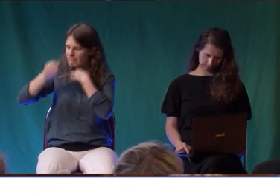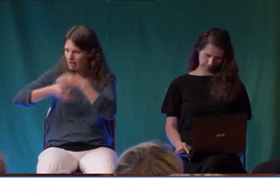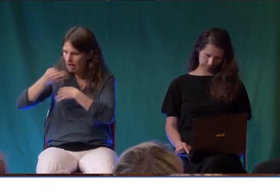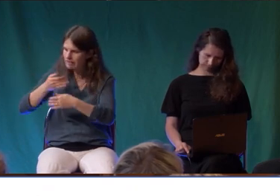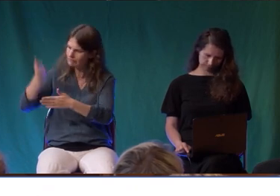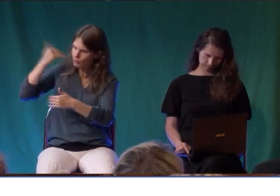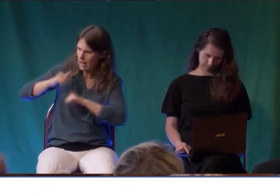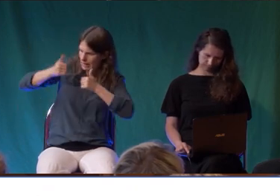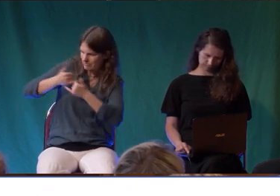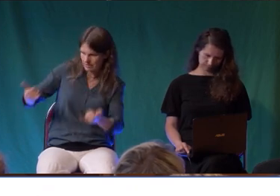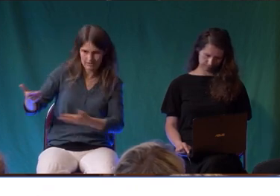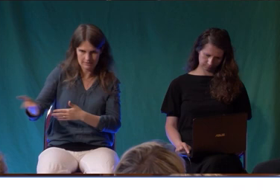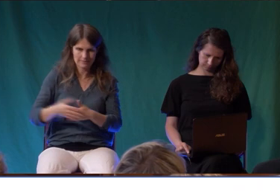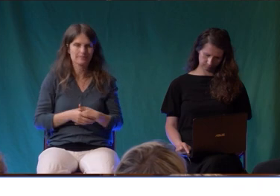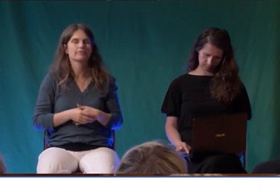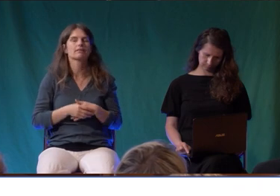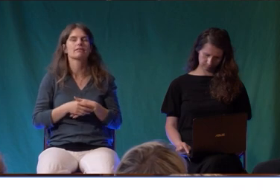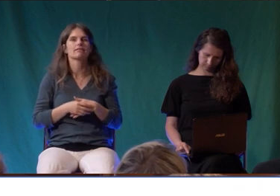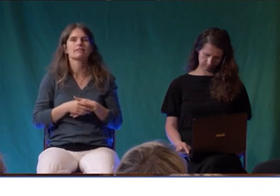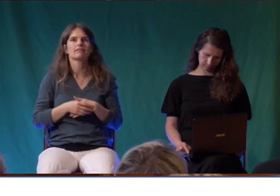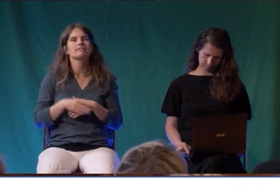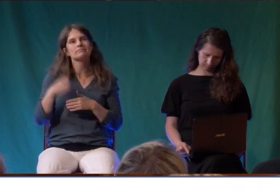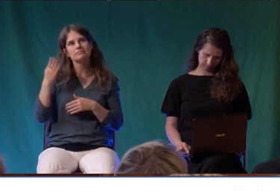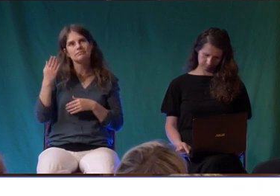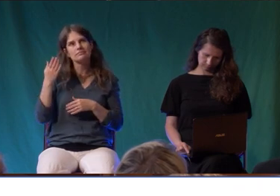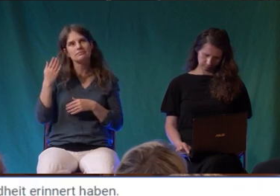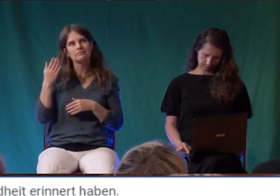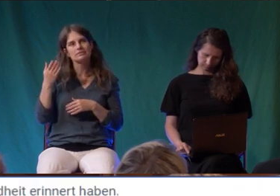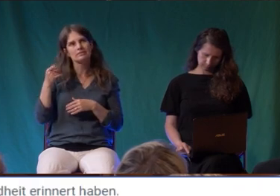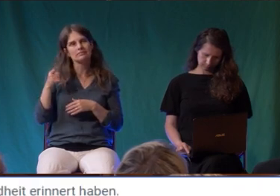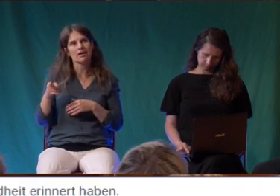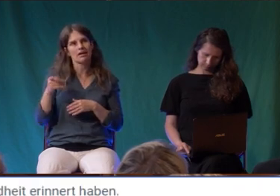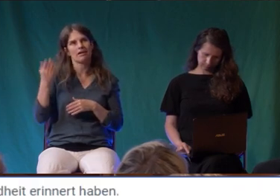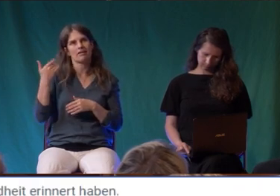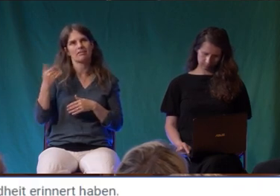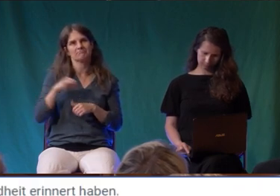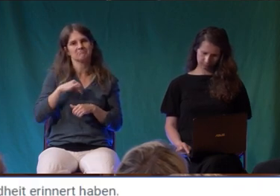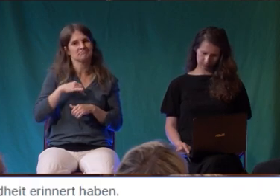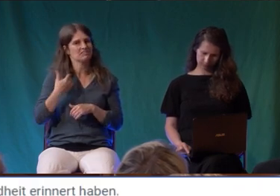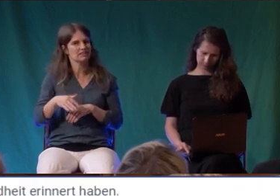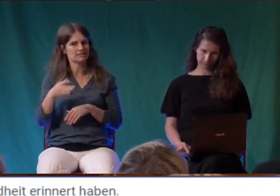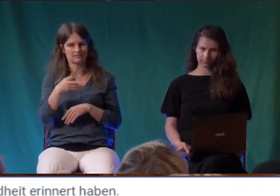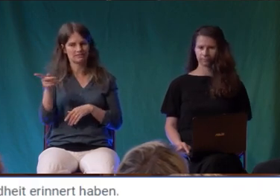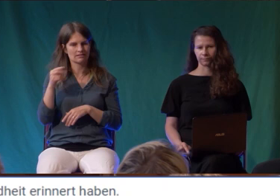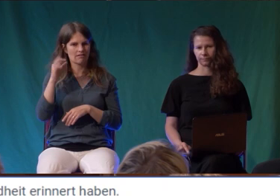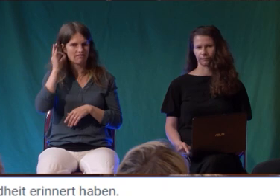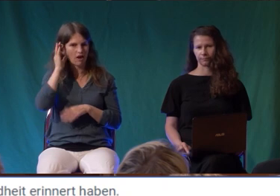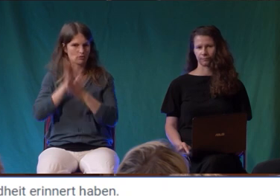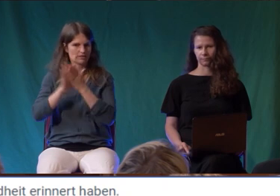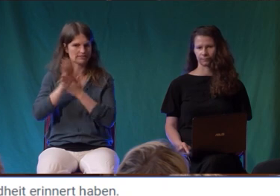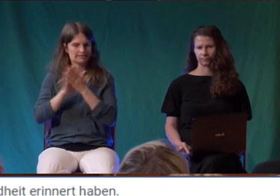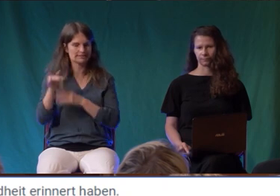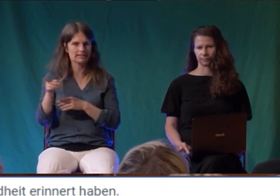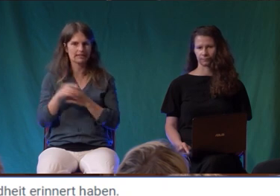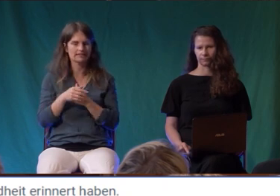eindrücklich und wer vielleicht auch überraschend dass die Frauen sehr viel darüber gesprochen haben was